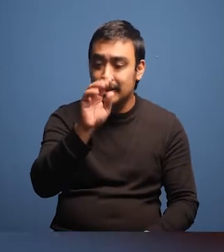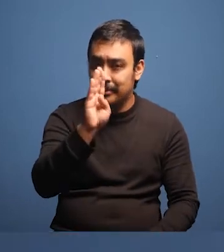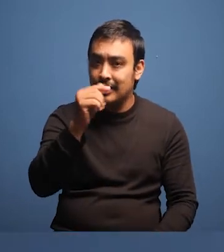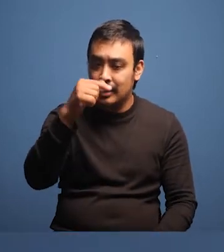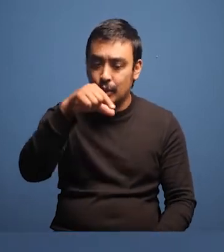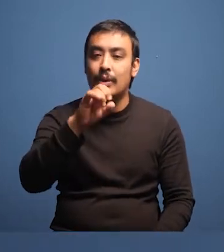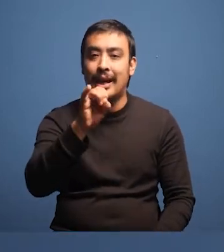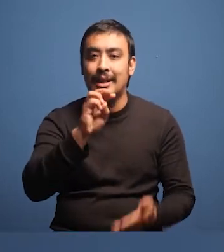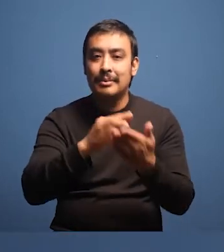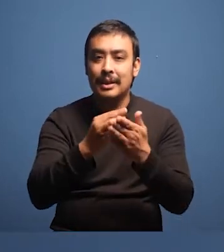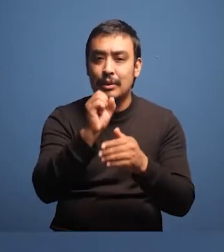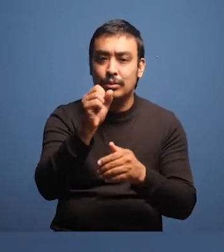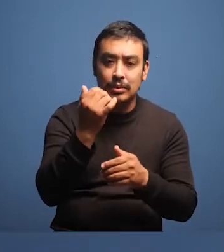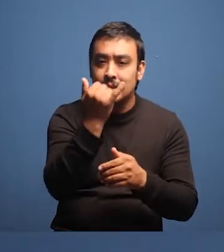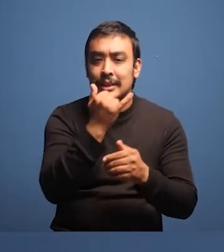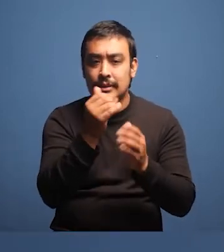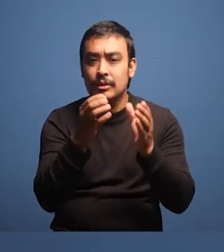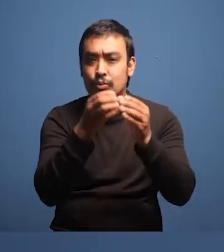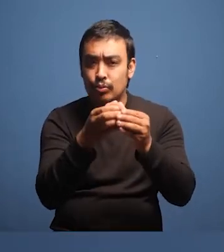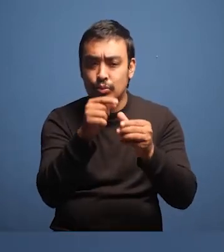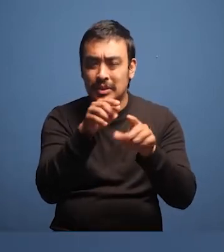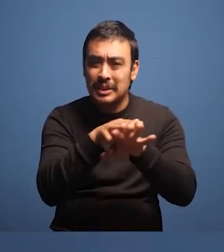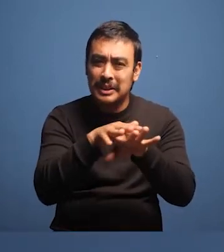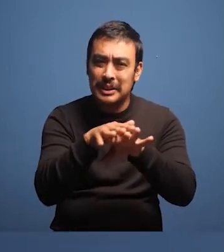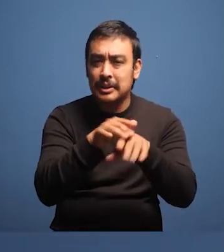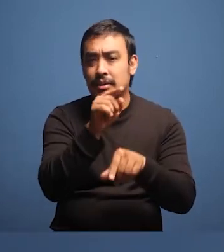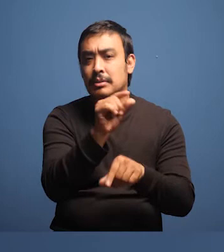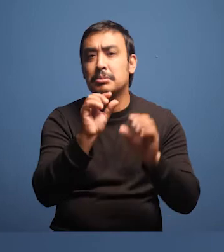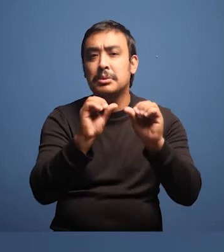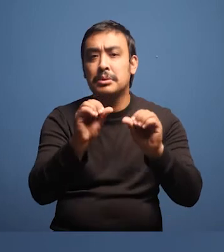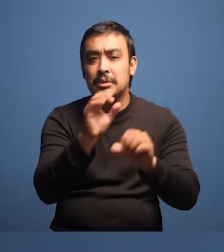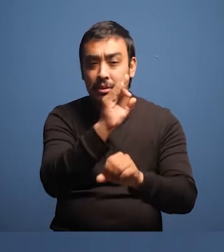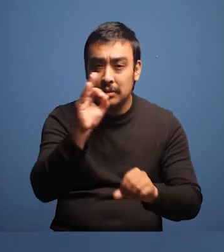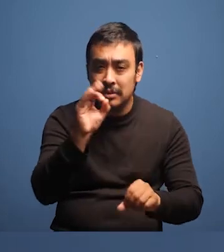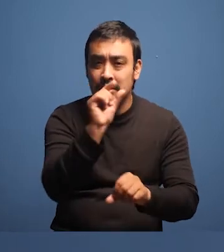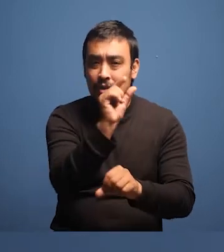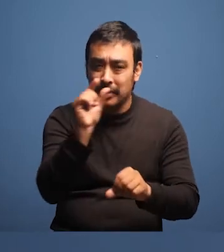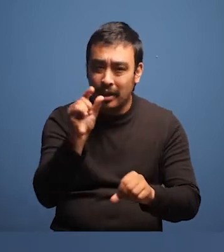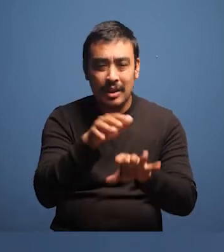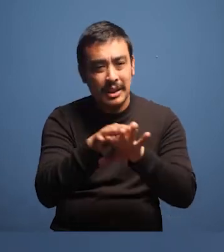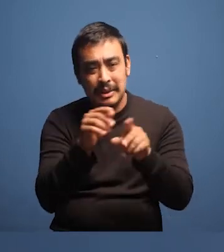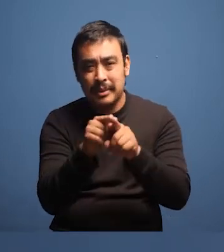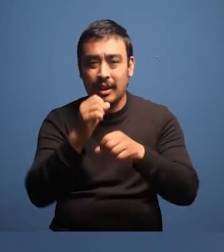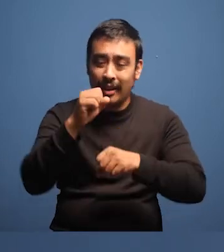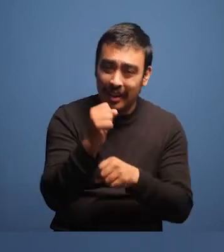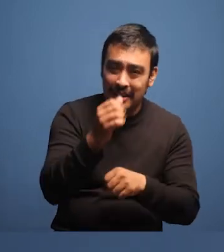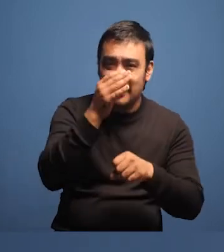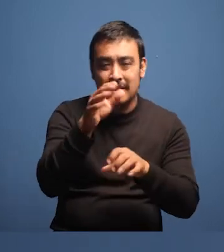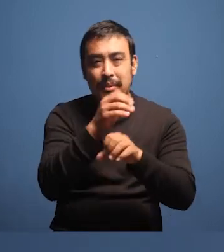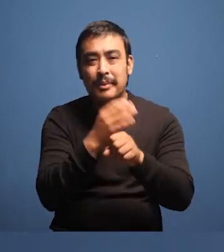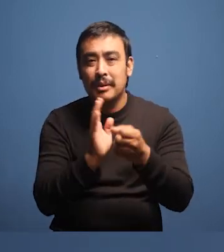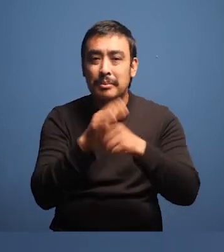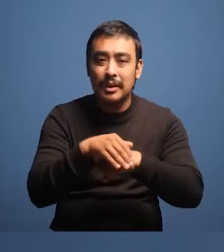उहाँहरू जुन सेक्सुअली अथवा जेन्डर माइनोरिटिज भन्छ उहाँहरूलाई एकदम धेरै बढियो भइरहेको छ हेट स्पिच मात्र नभनौँ जति पनि क्राइम जति पनि बुलिङको कुराहरू हुन्छ सबभन्दा फर्स्ट